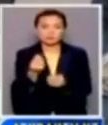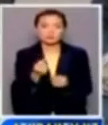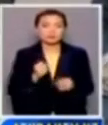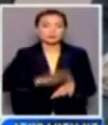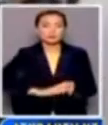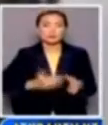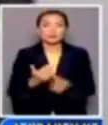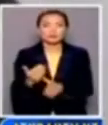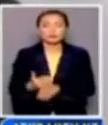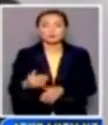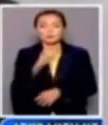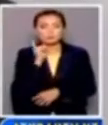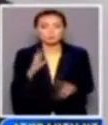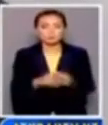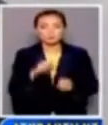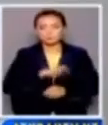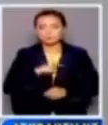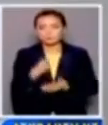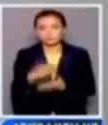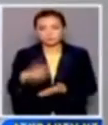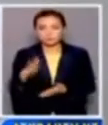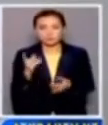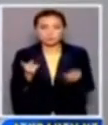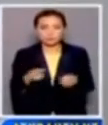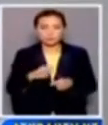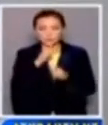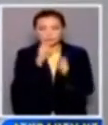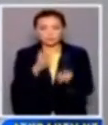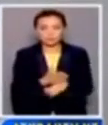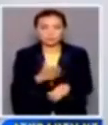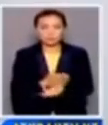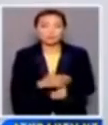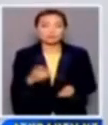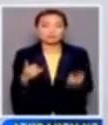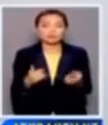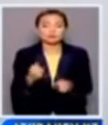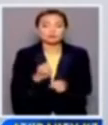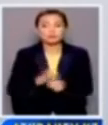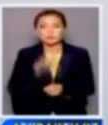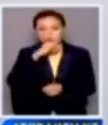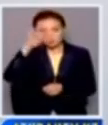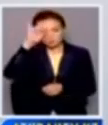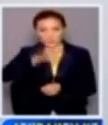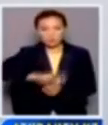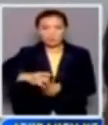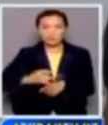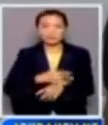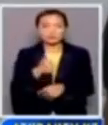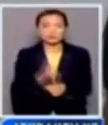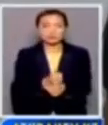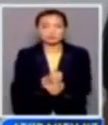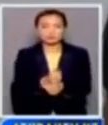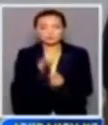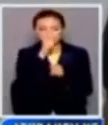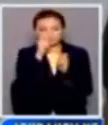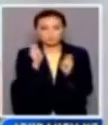қаржылай көмек көрсеткен еріктілердің еңбегін бағалап, шынайы алғысын білдірді. Өрелі өрендерге Қазақстан Республикасы тұңғыш президентінің